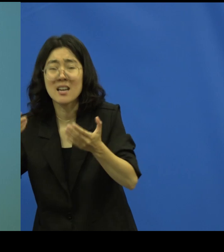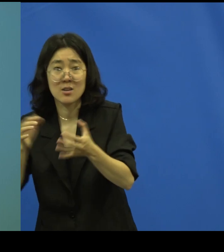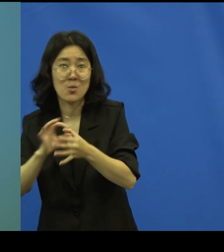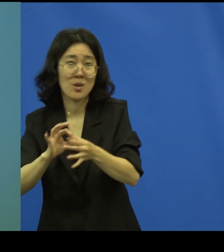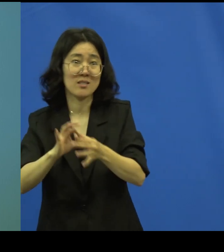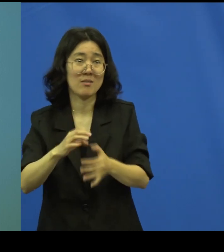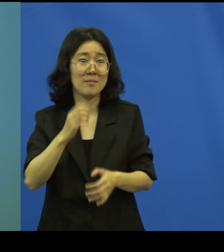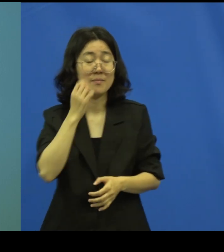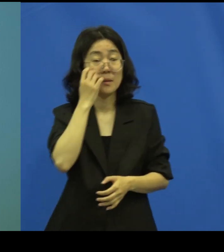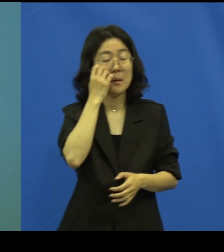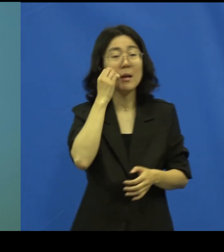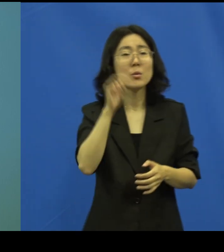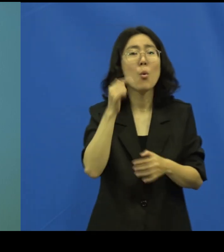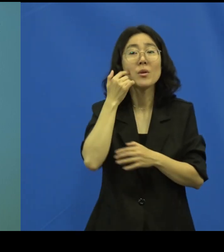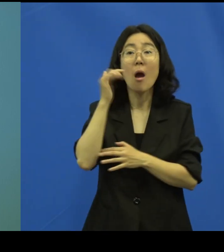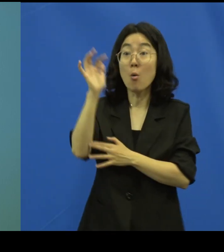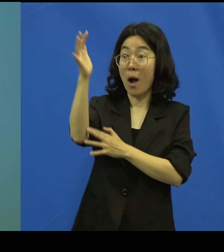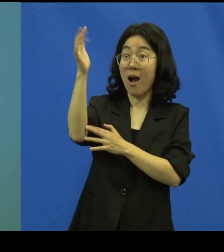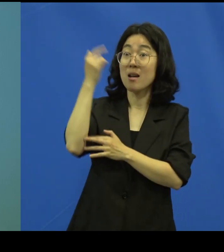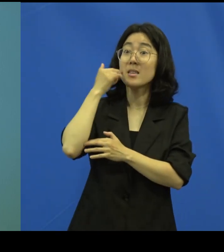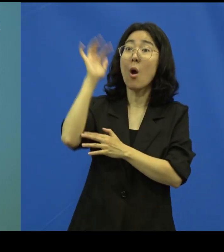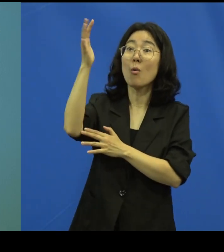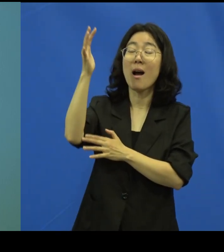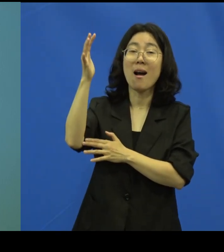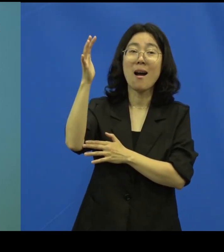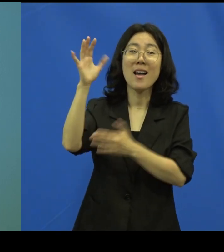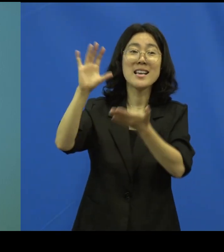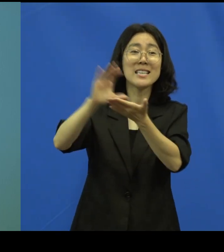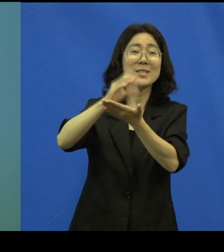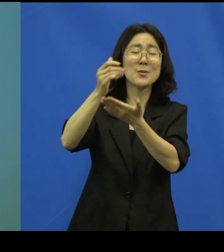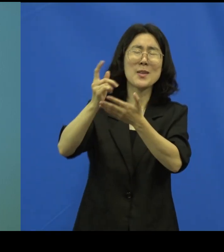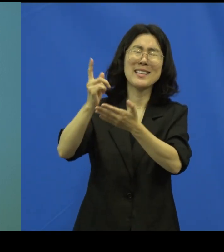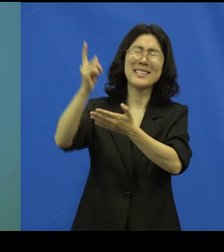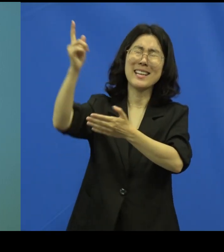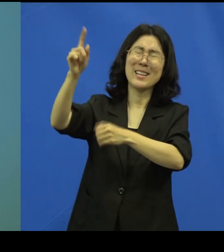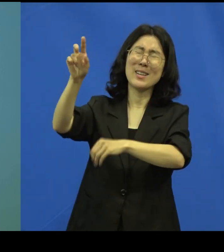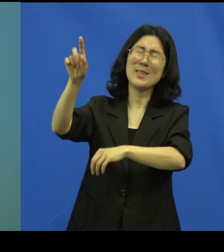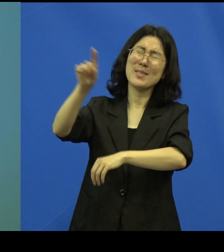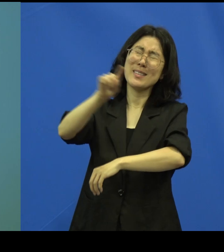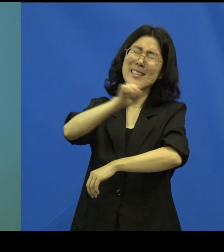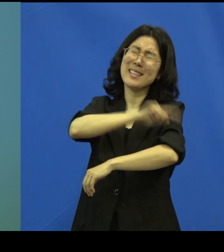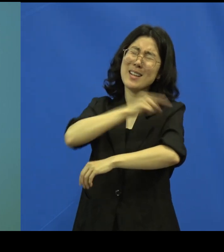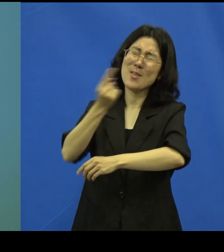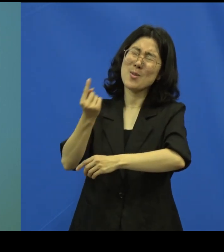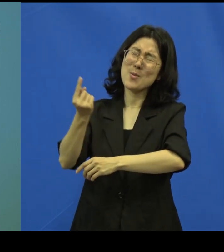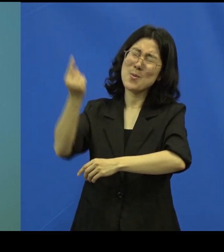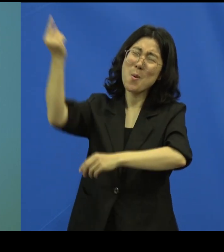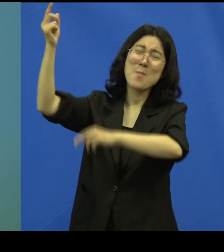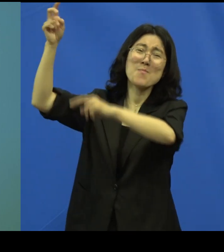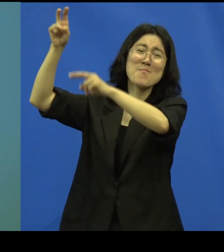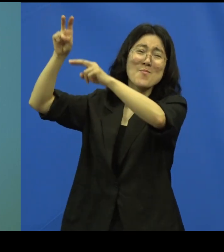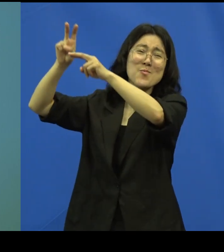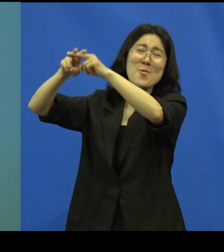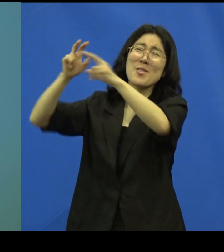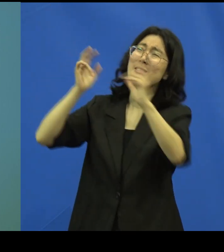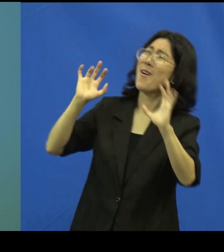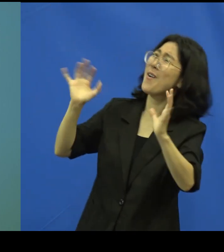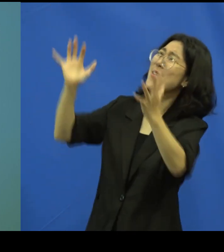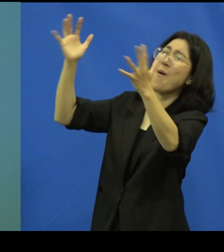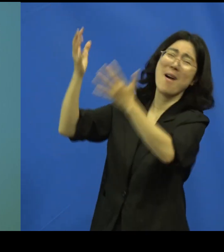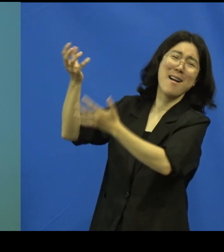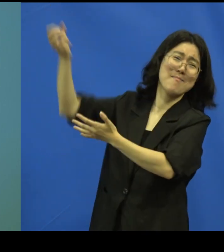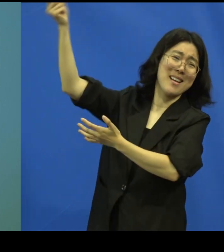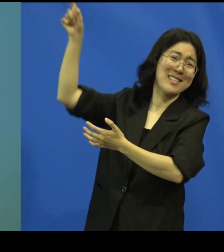또 영광, 그리스도는 가장 높은 곳에서 아름다운 영광을 받으시는 분. 또 그가 행하시는